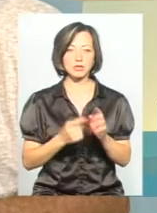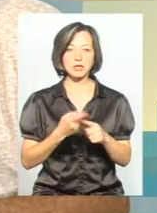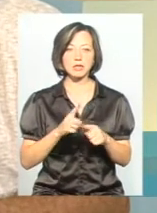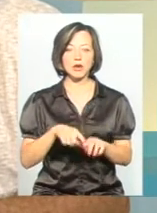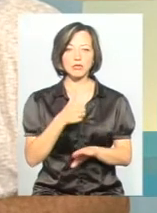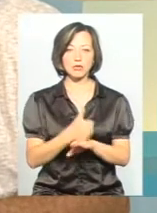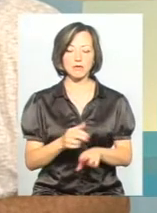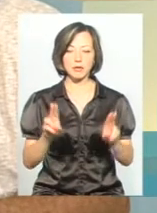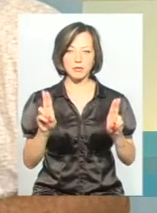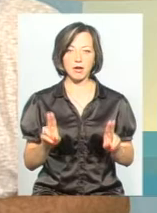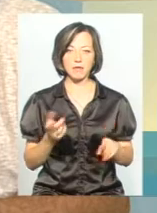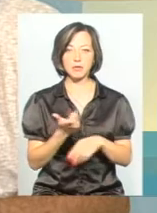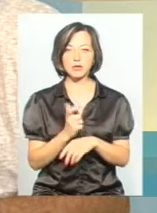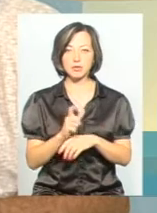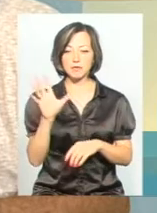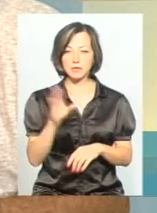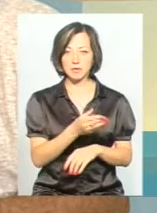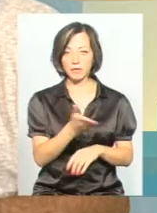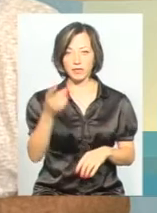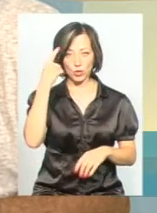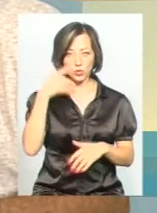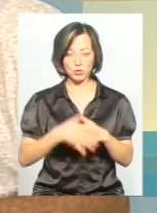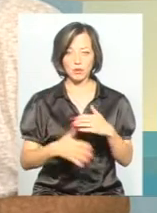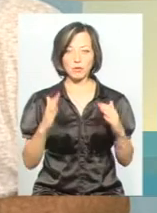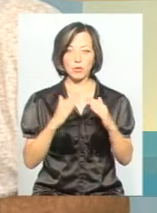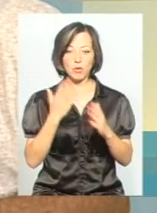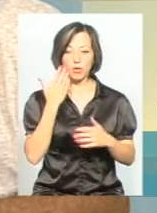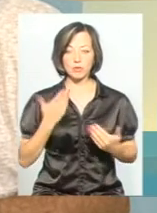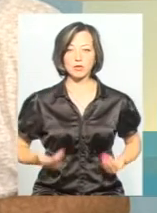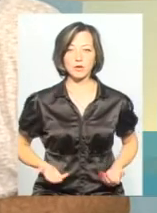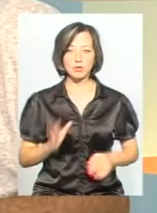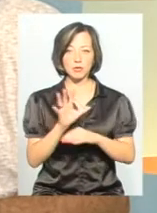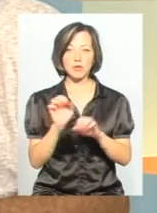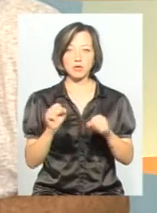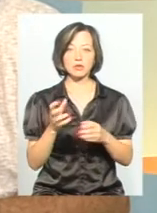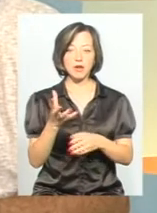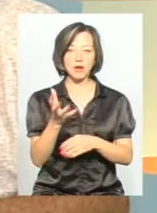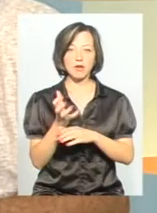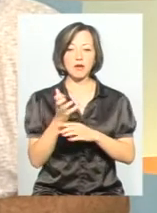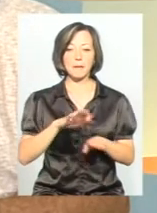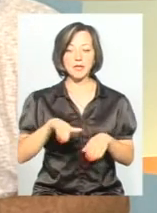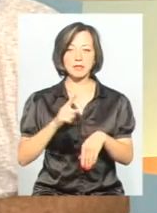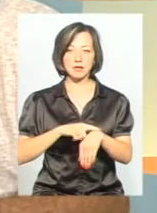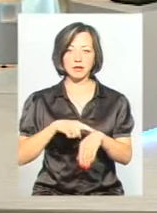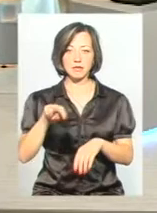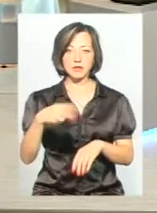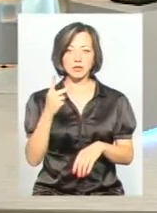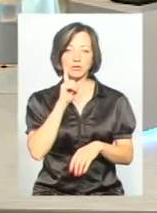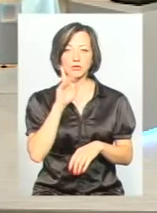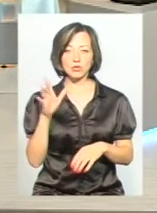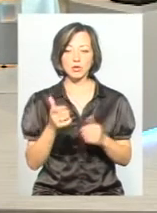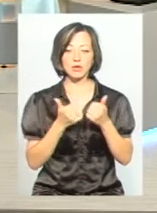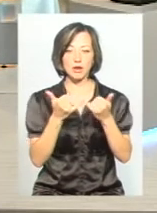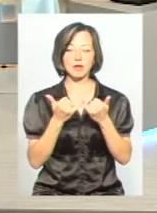основні правила. Більш того, всі ви розумієте, що в домівці, коли проживає собака, вона може лаяти. Після 22 години це створює незручність